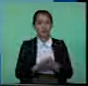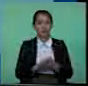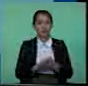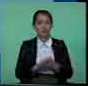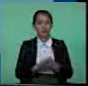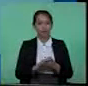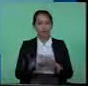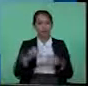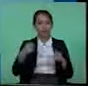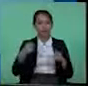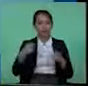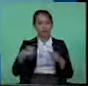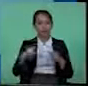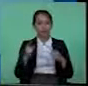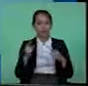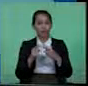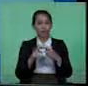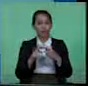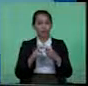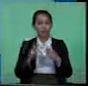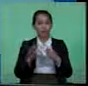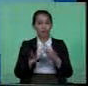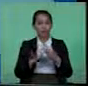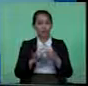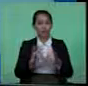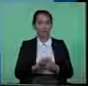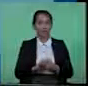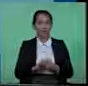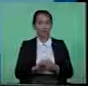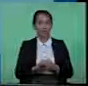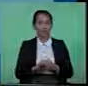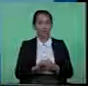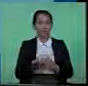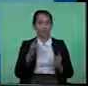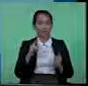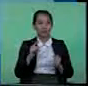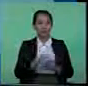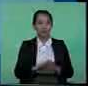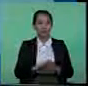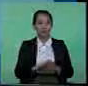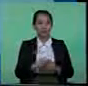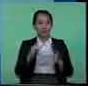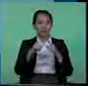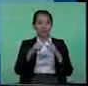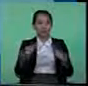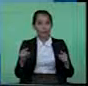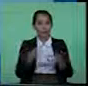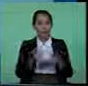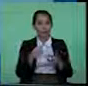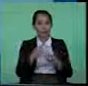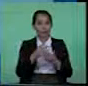oldik. Aytingchi, uch burchaklar hosil bo'ldimi? Nechta uch burchak hosil